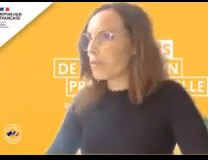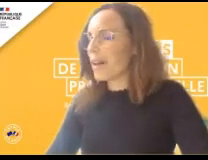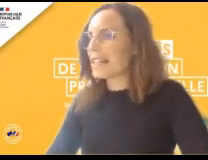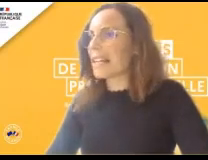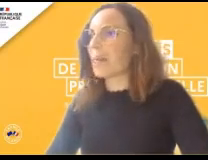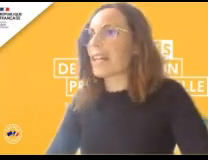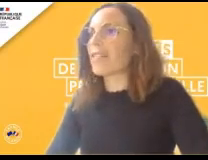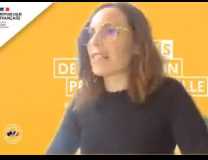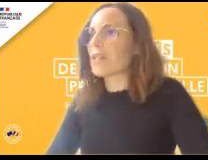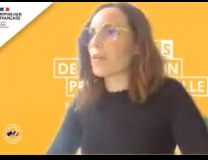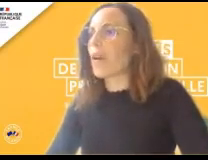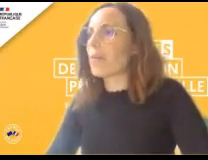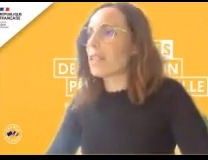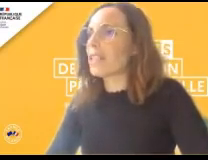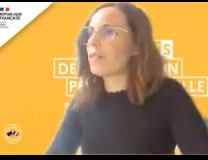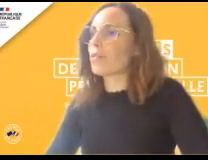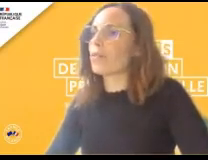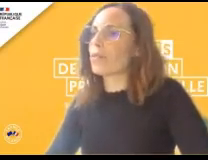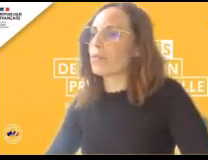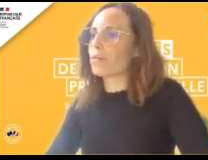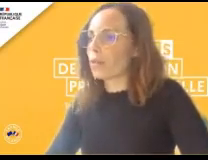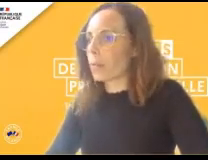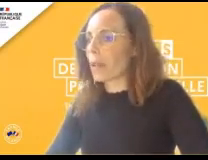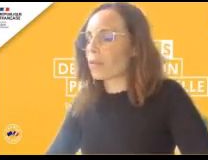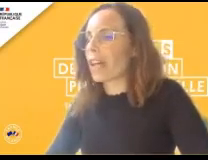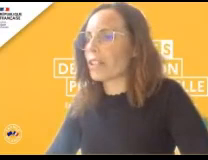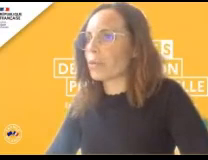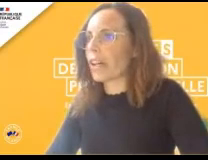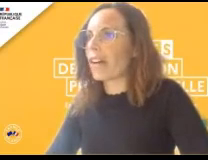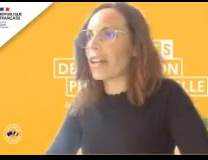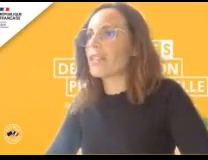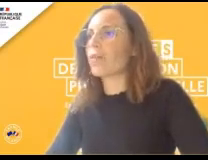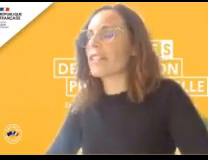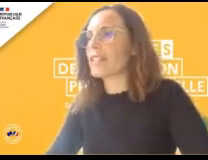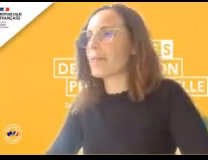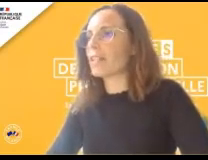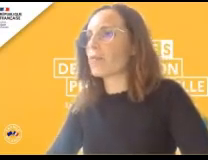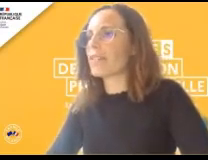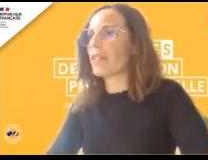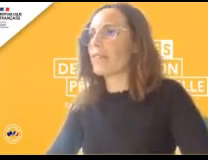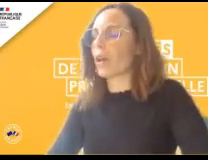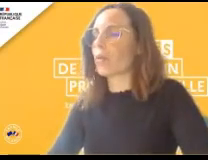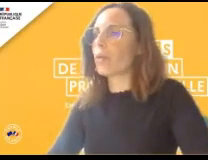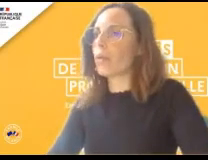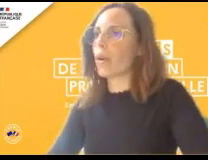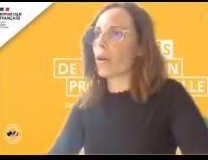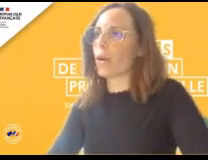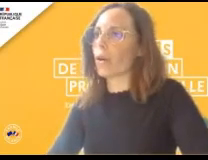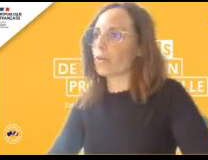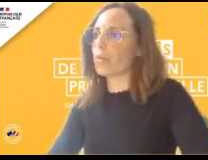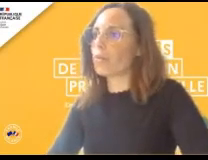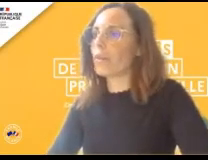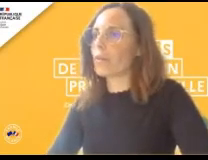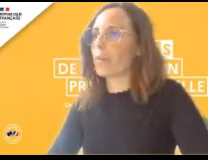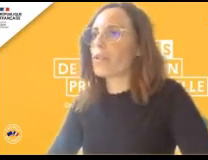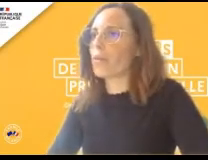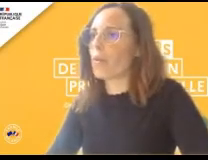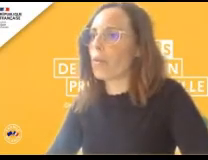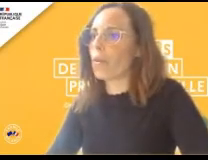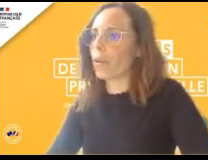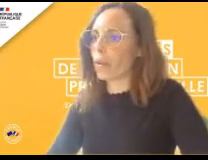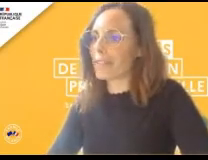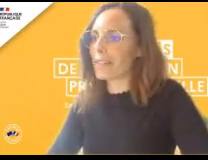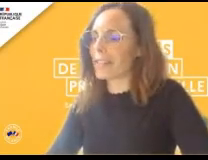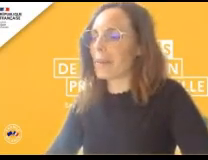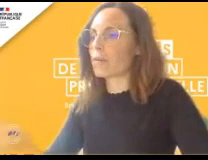Du coup, je passe à la présentation rapide de d'autres partenaires avec qui on travaille, qui sont les espaces conseils VAE. Donc, pour